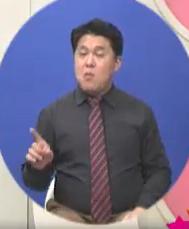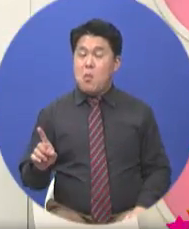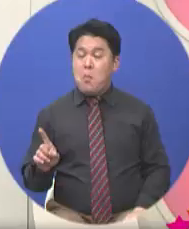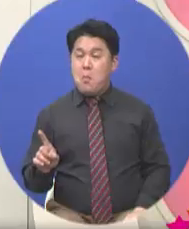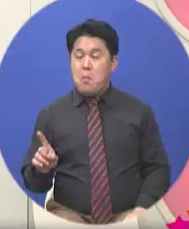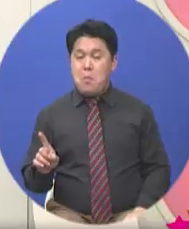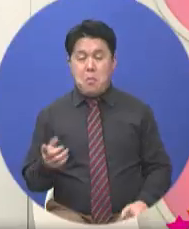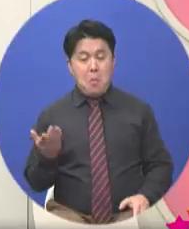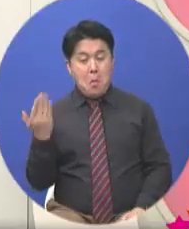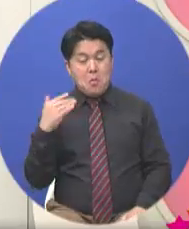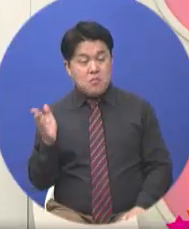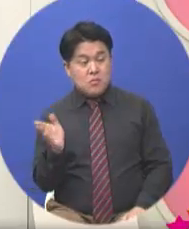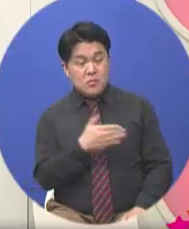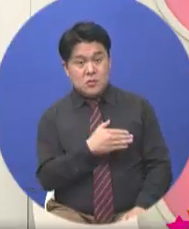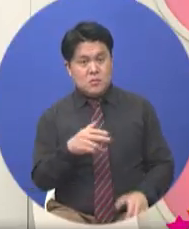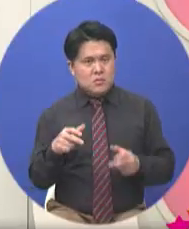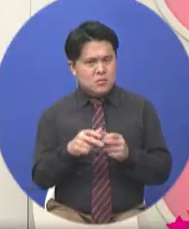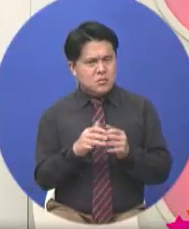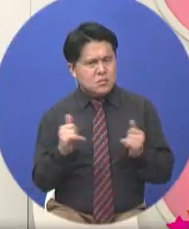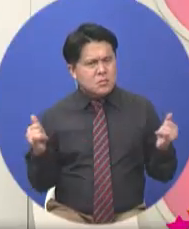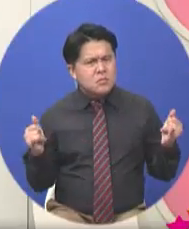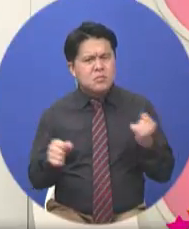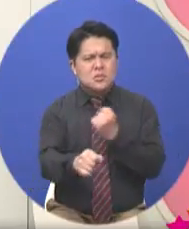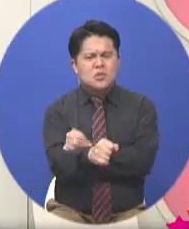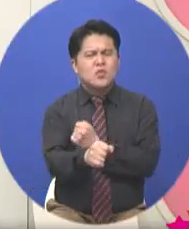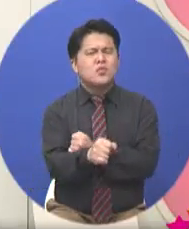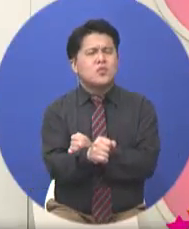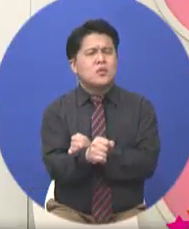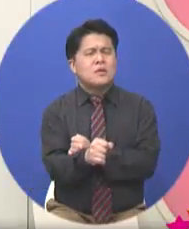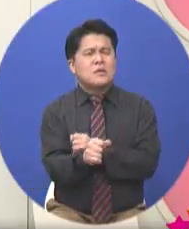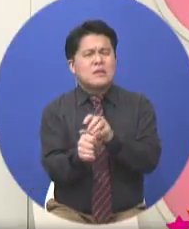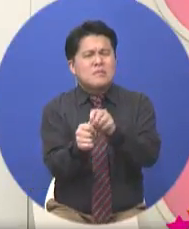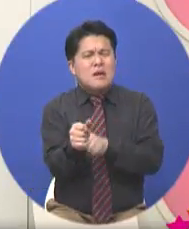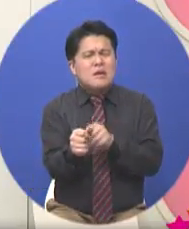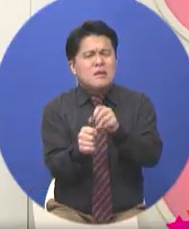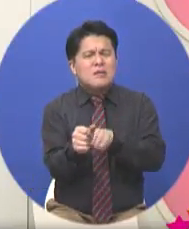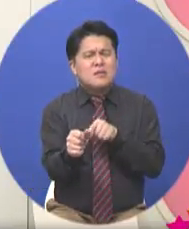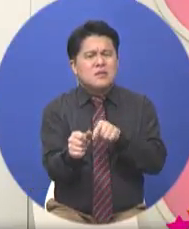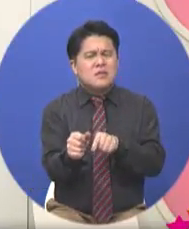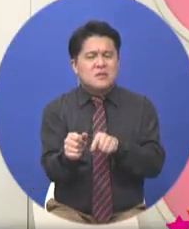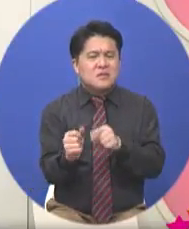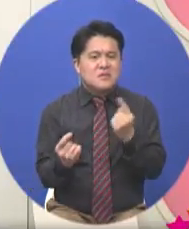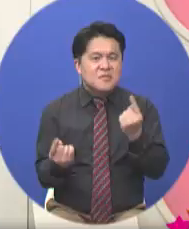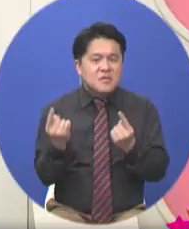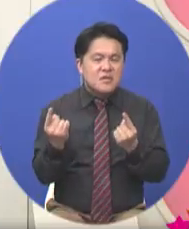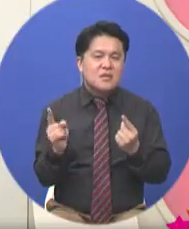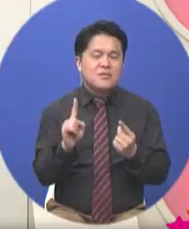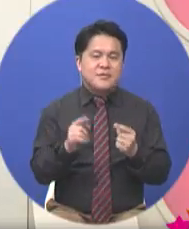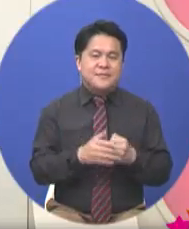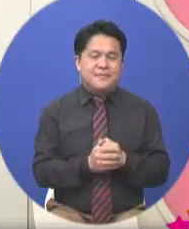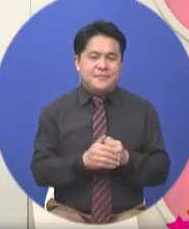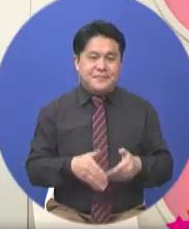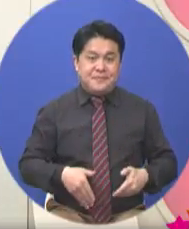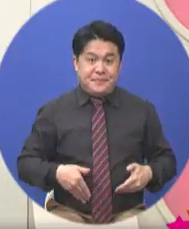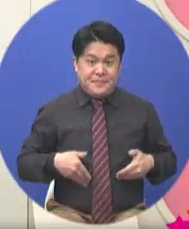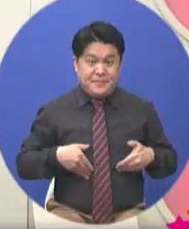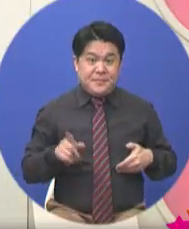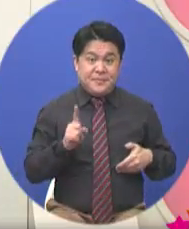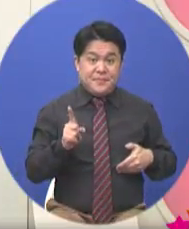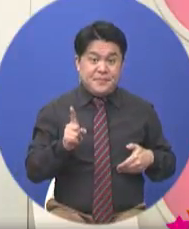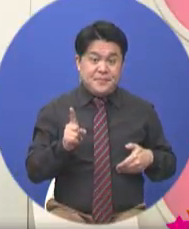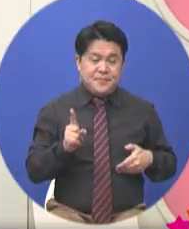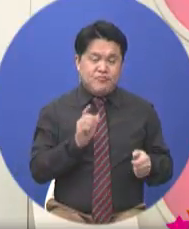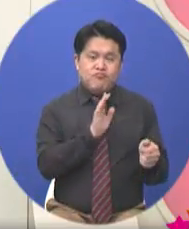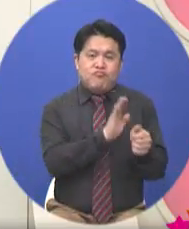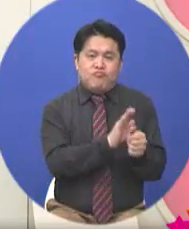들어서 말이죠. 네. 장애인 노동 착취에 대한 뉴스보다는 훈훈한 또 따뜻한 그